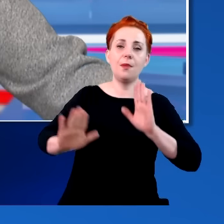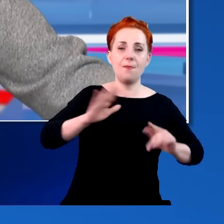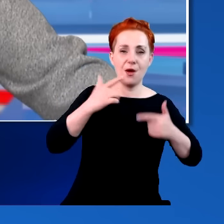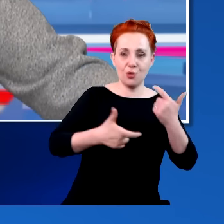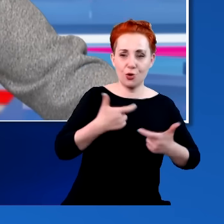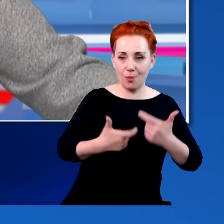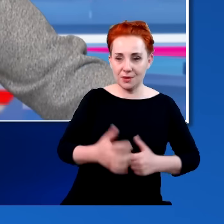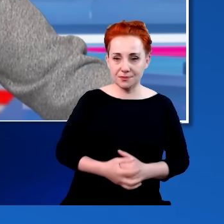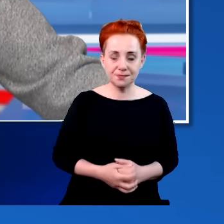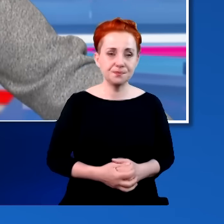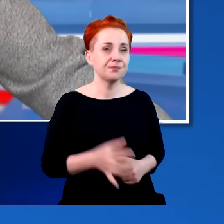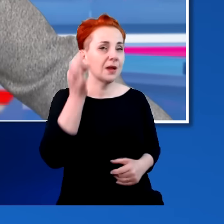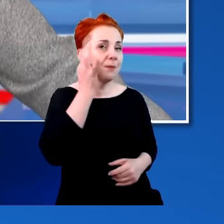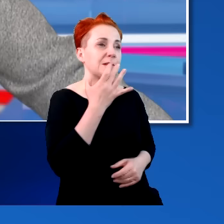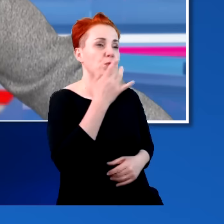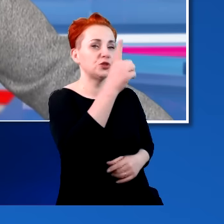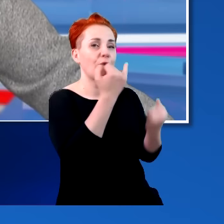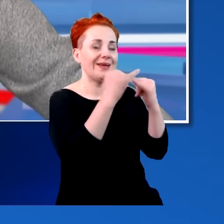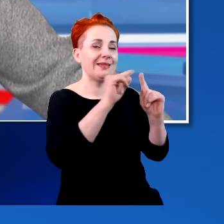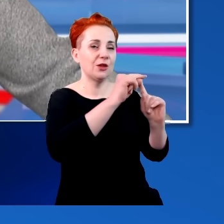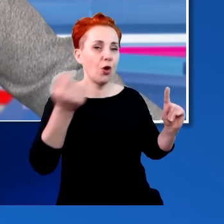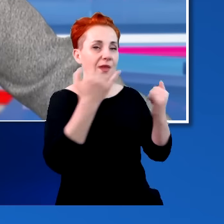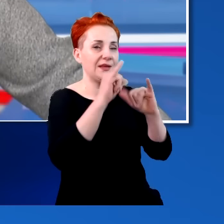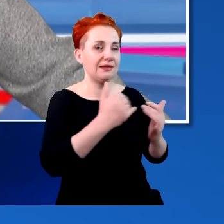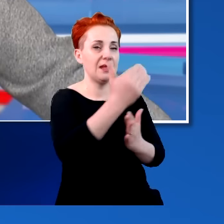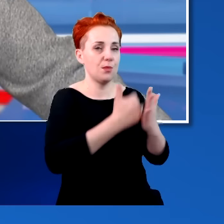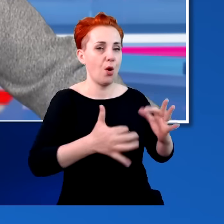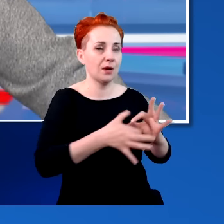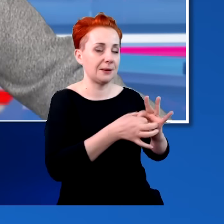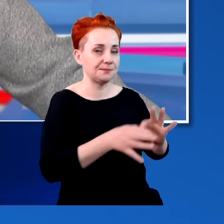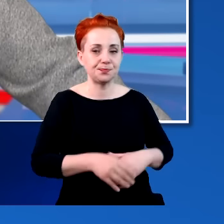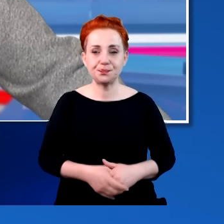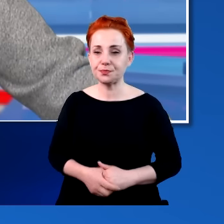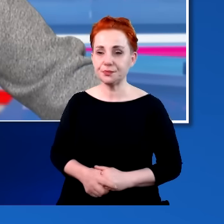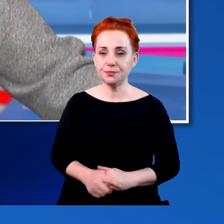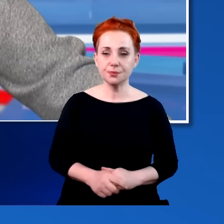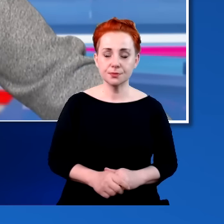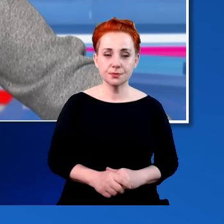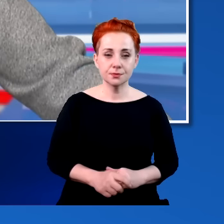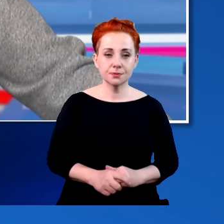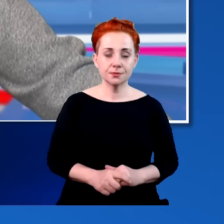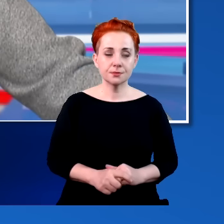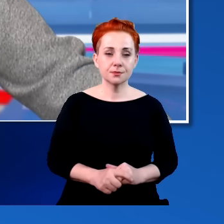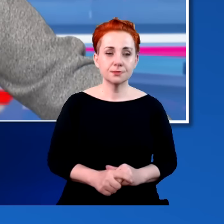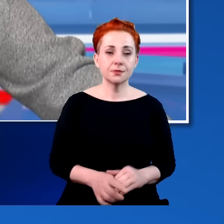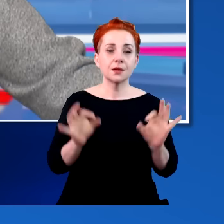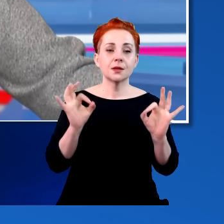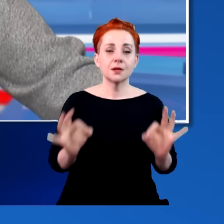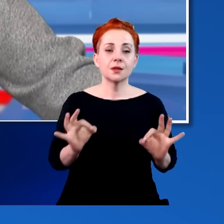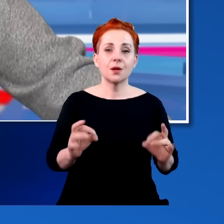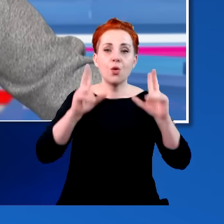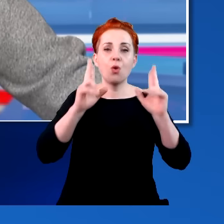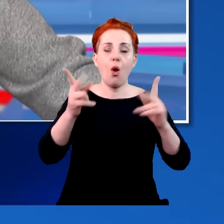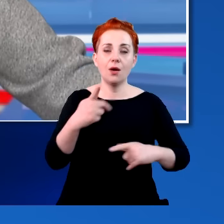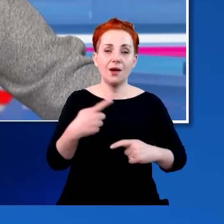innym kontekście i dotyczące innego de facto programu. Pan poseł Marcin Konieczko. Dobrze. Teraz tak, jeśli chodzi o konkretne